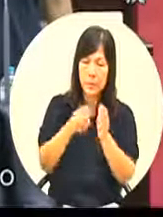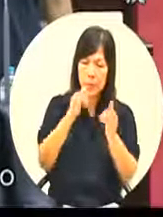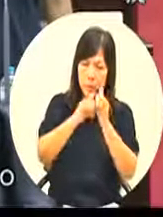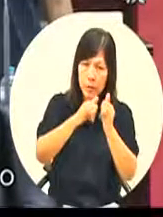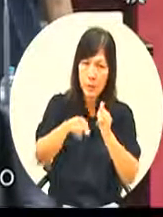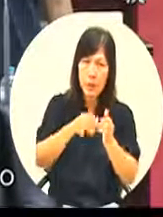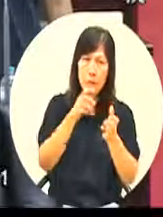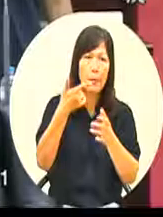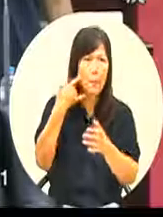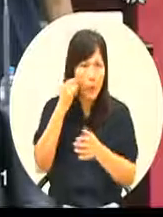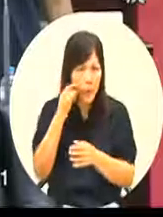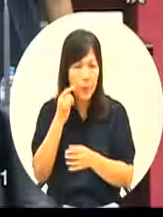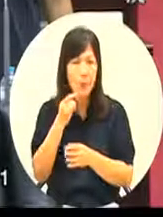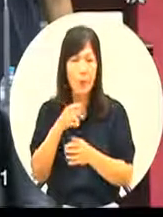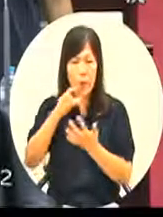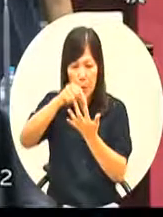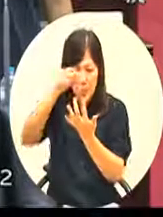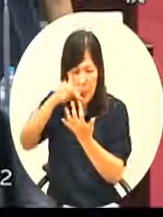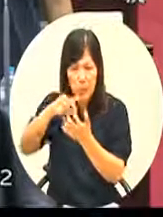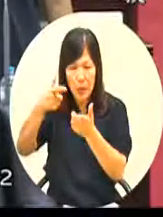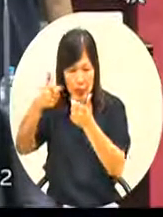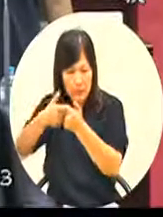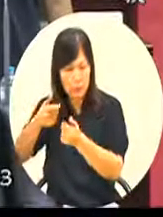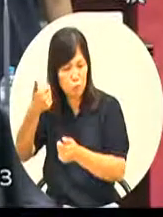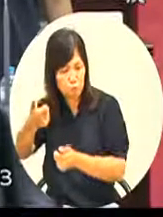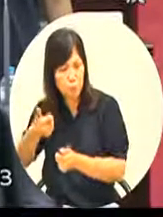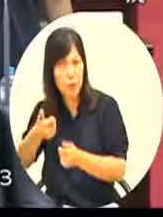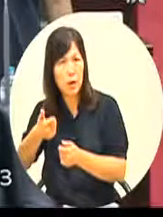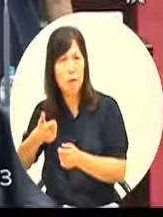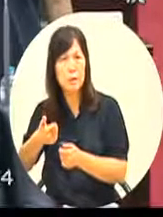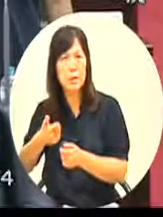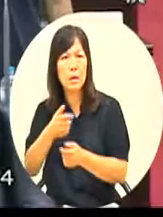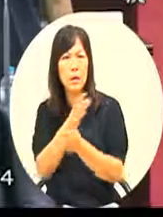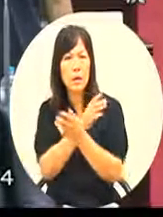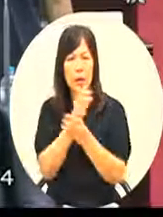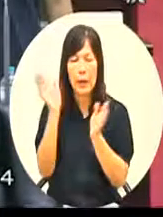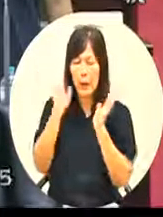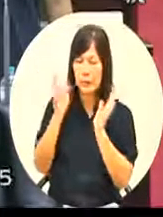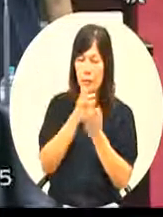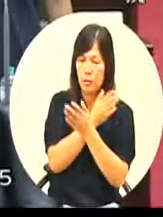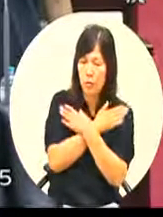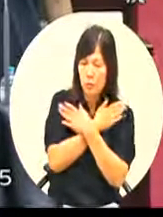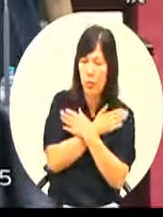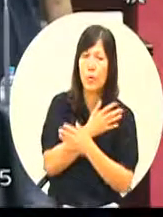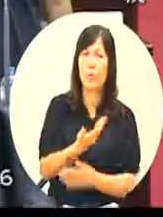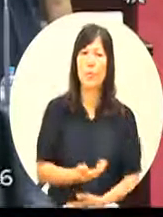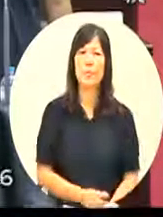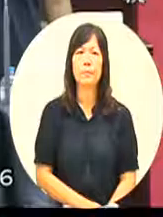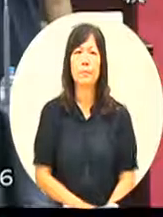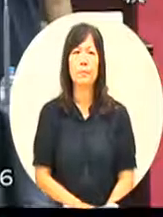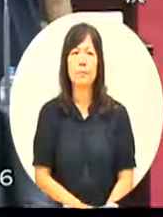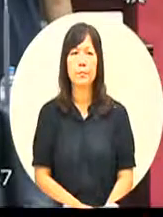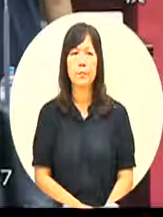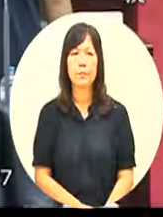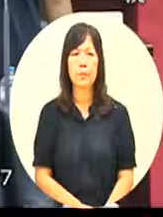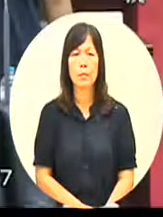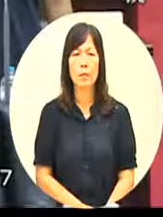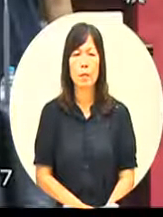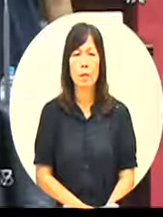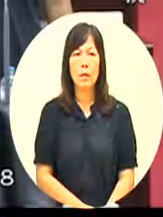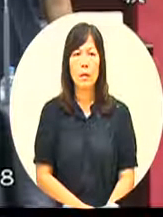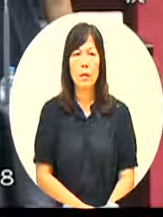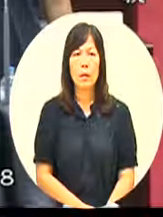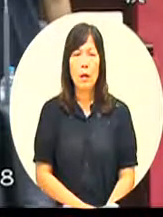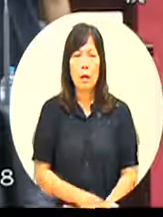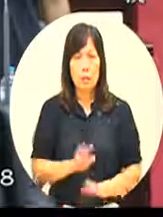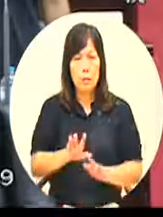们的家长能够选择一个他们认为他们最适合他们小朋友成长的一个成长的环境哦。那